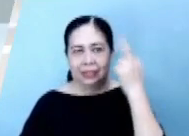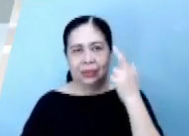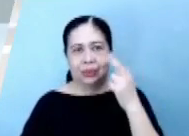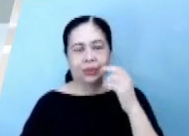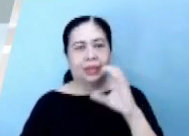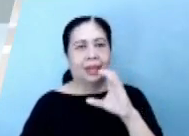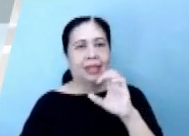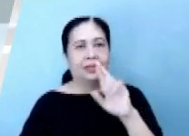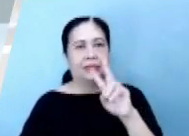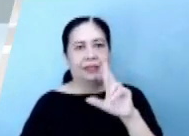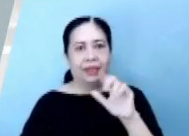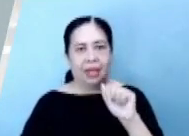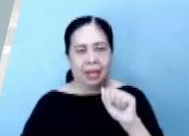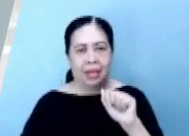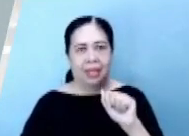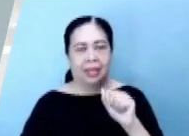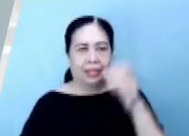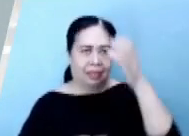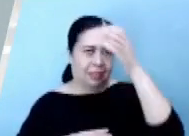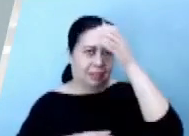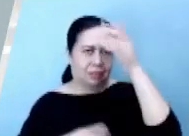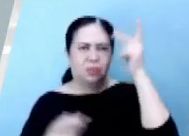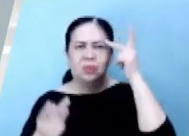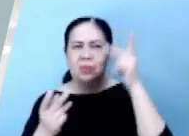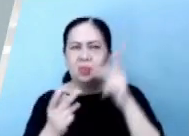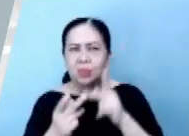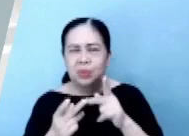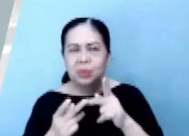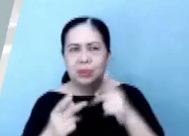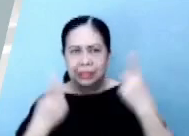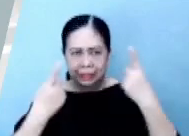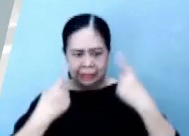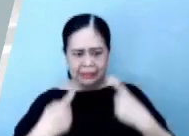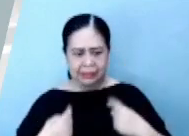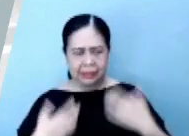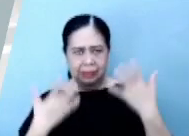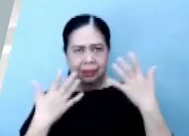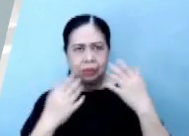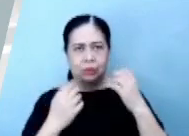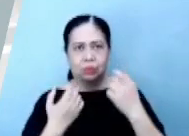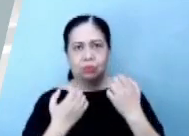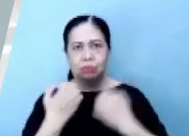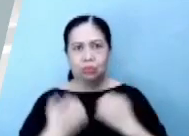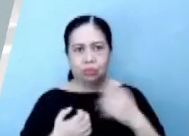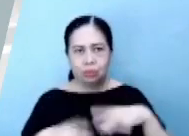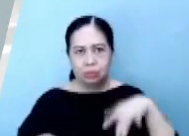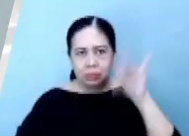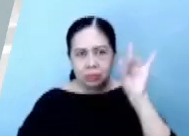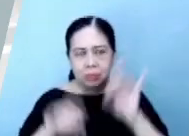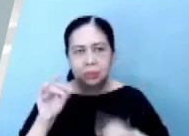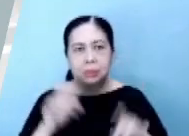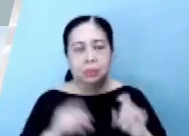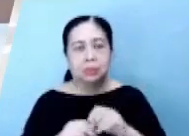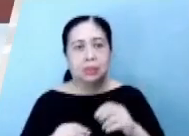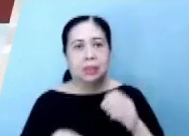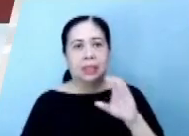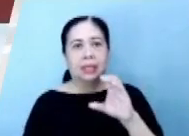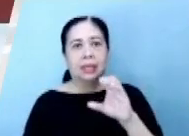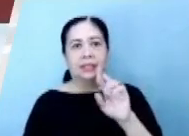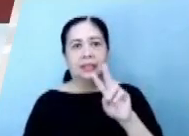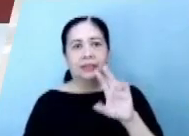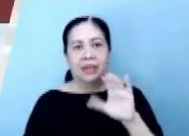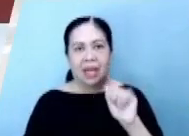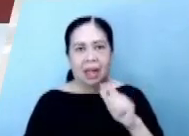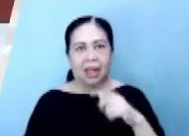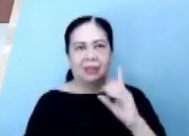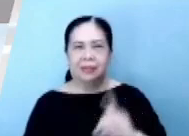ng HPV test, ang purpose nito ay upang matuklasan o madiskubre ang cervical cancer ng maaga upang ito